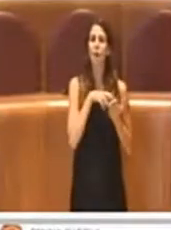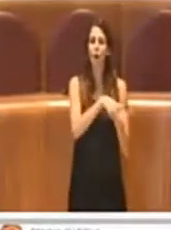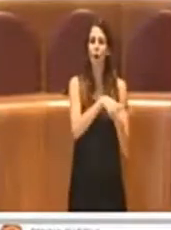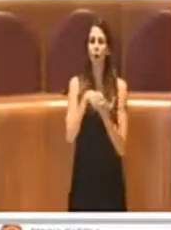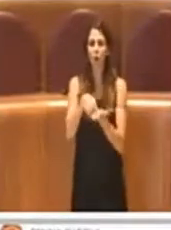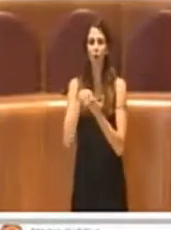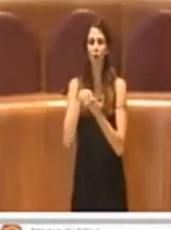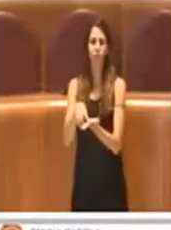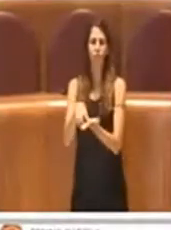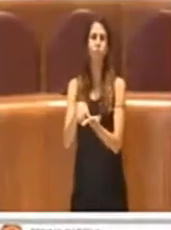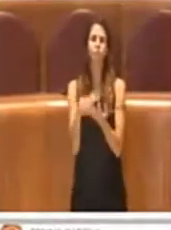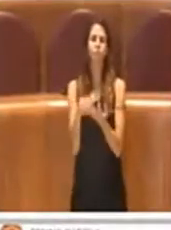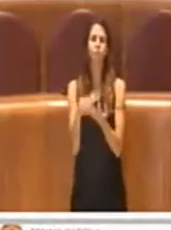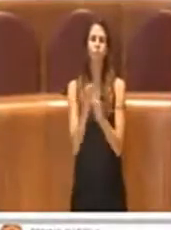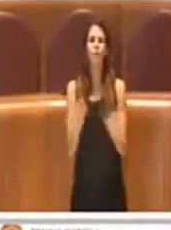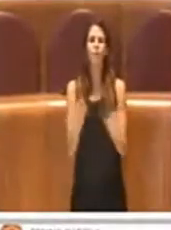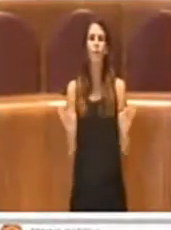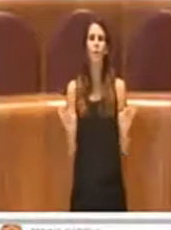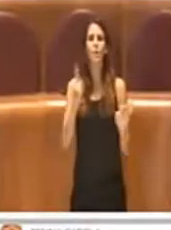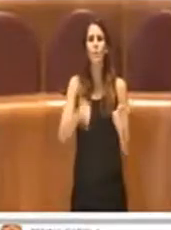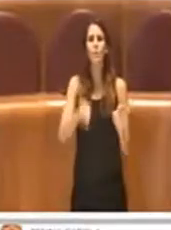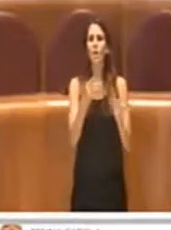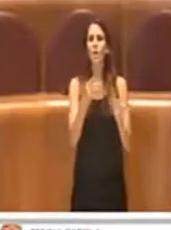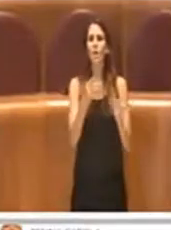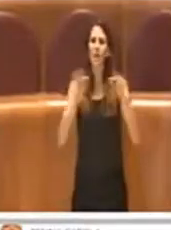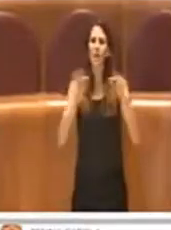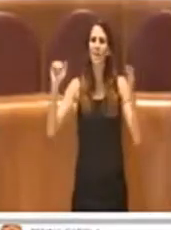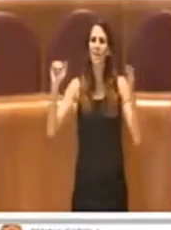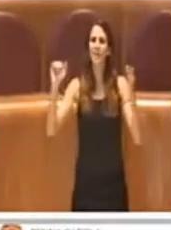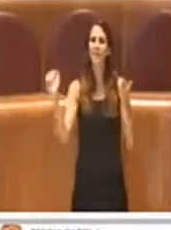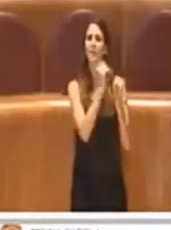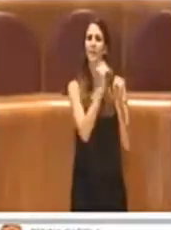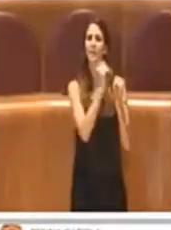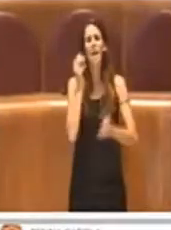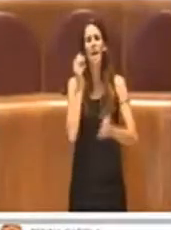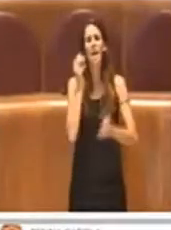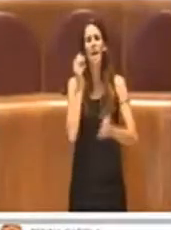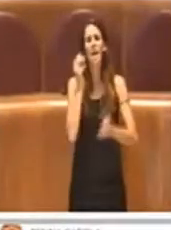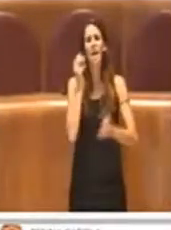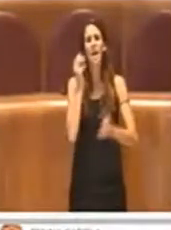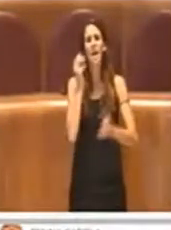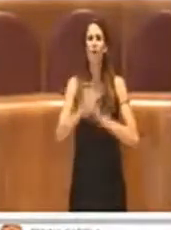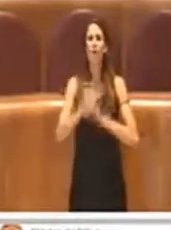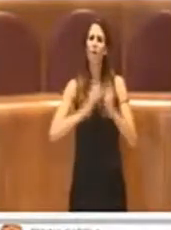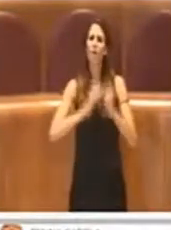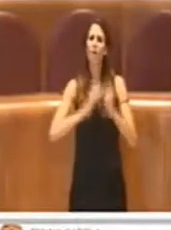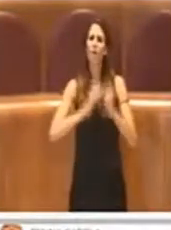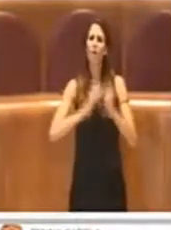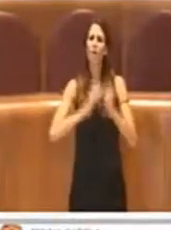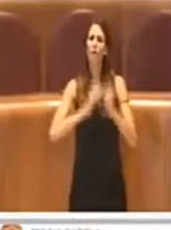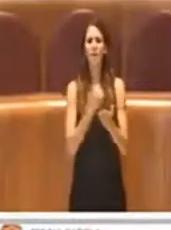future concessioni, abbiamo cancellato una frase perché non si aggiungesse confusione alla lettura del deliberato, quindi